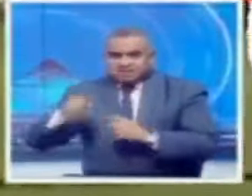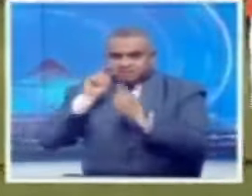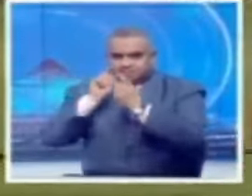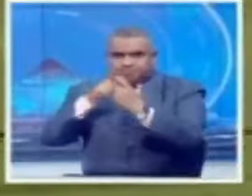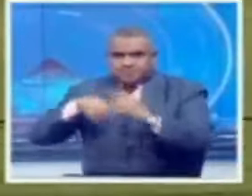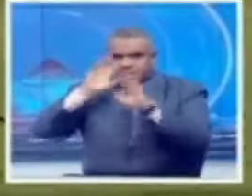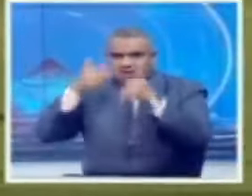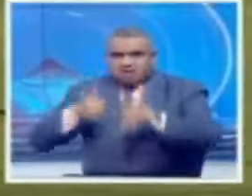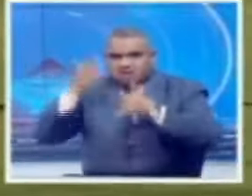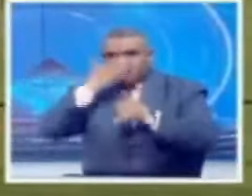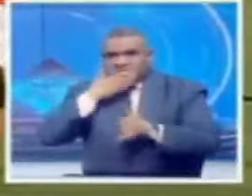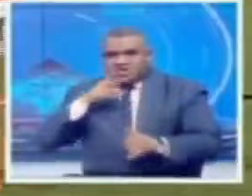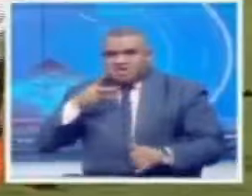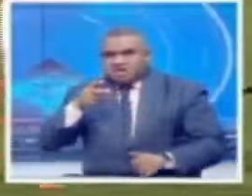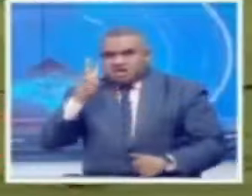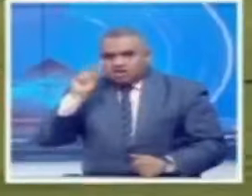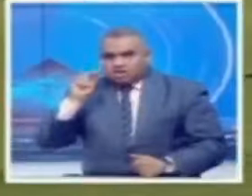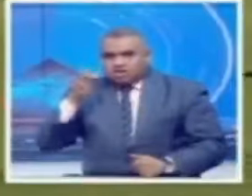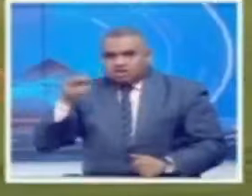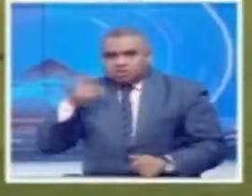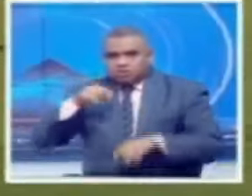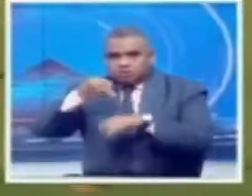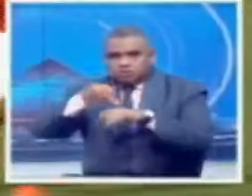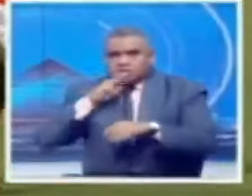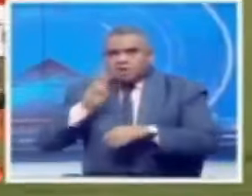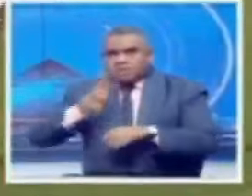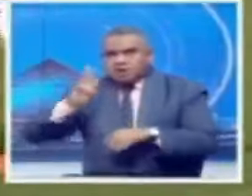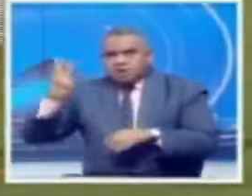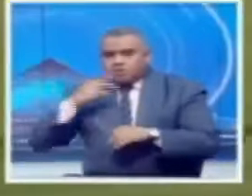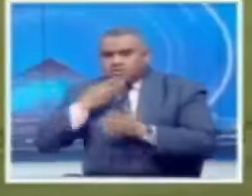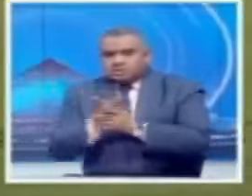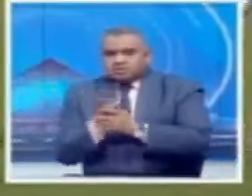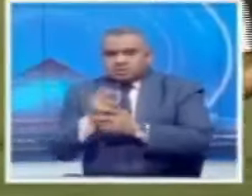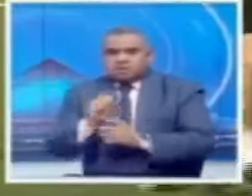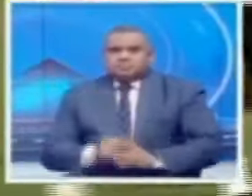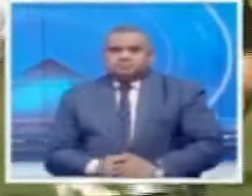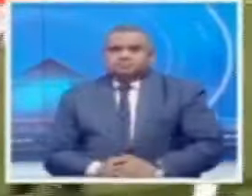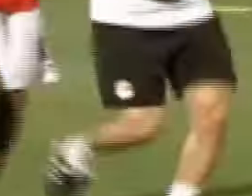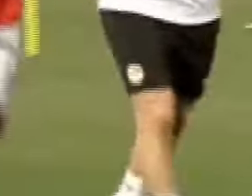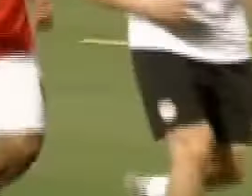الأمم الإفريقية 2023 على موقع تذكرتي.